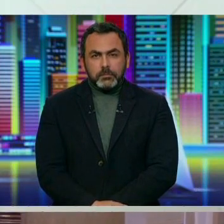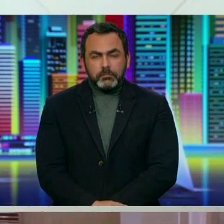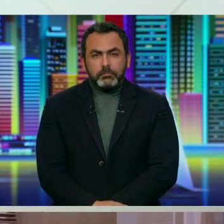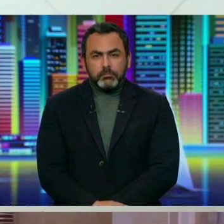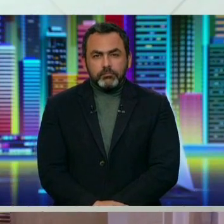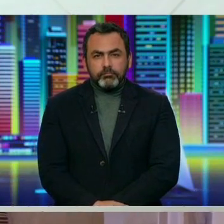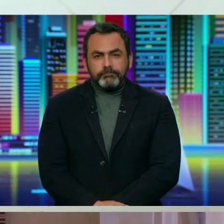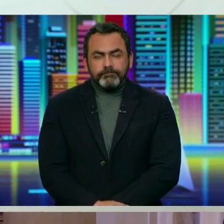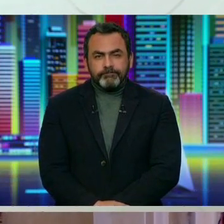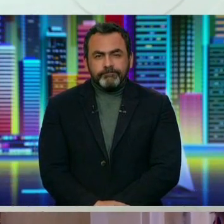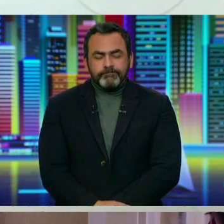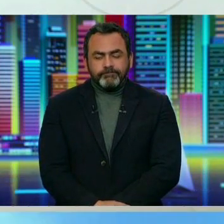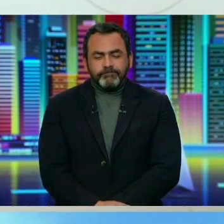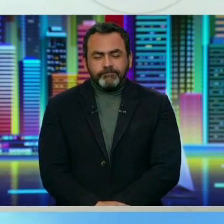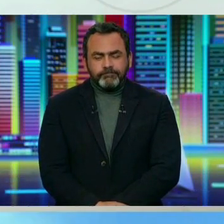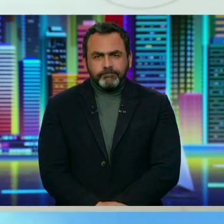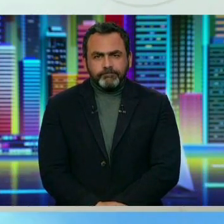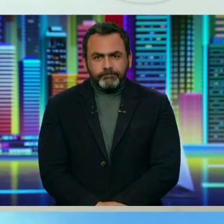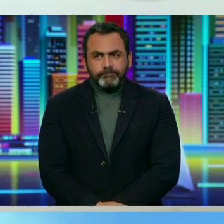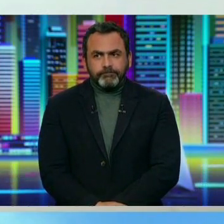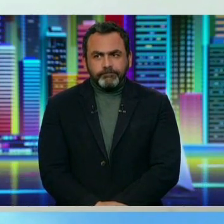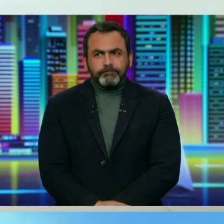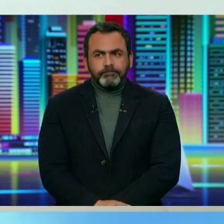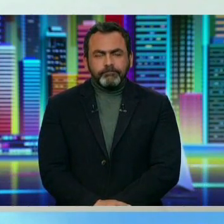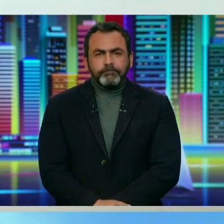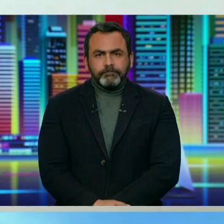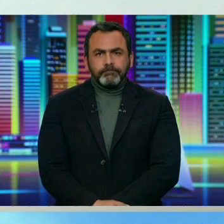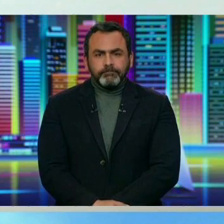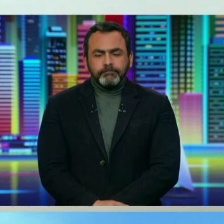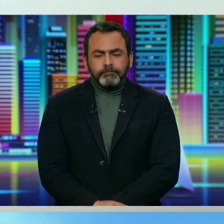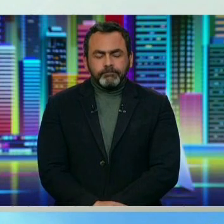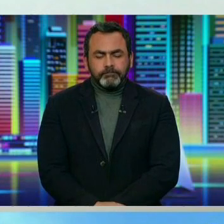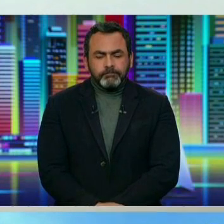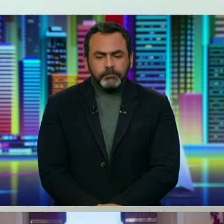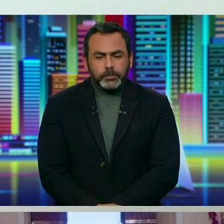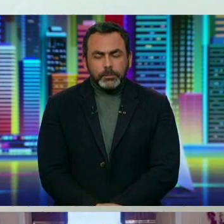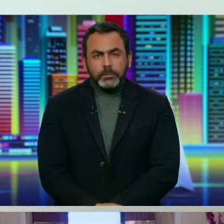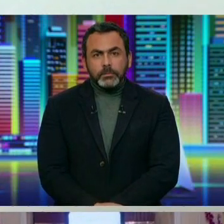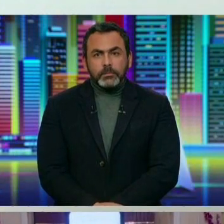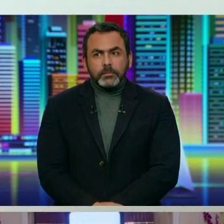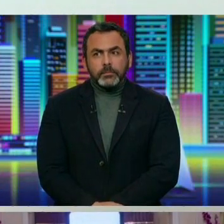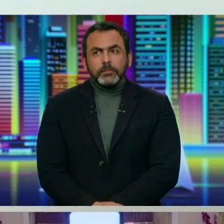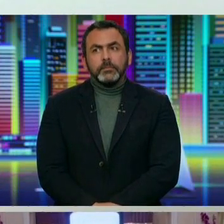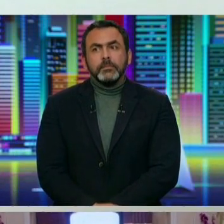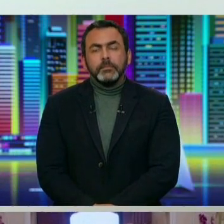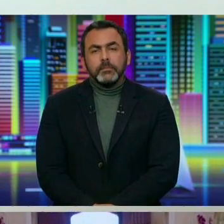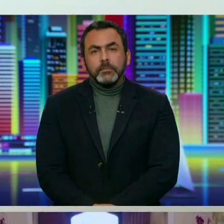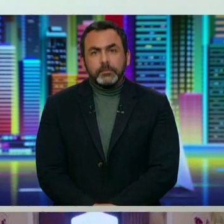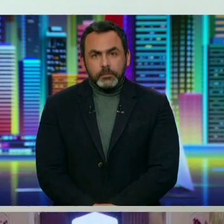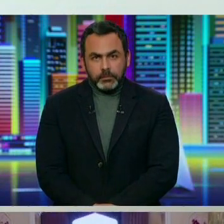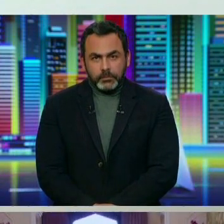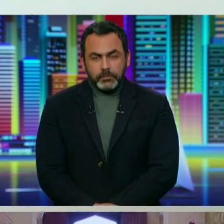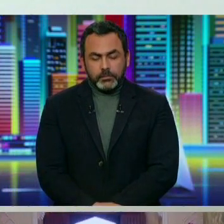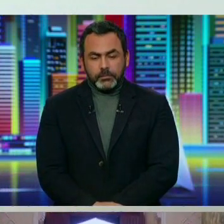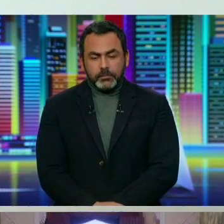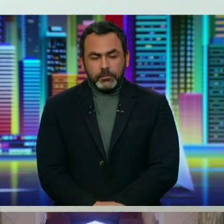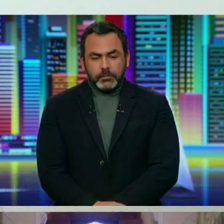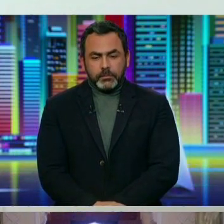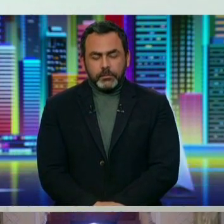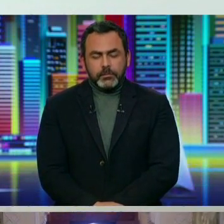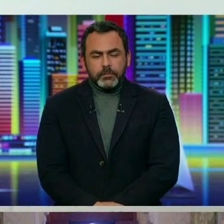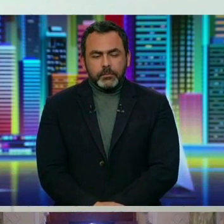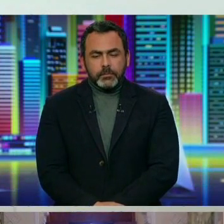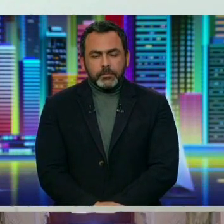للاسف استطاعت ان تحشد رايا مناهدا للرؤيه المصريه، ولكن التحرك المصري العقلاني